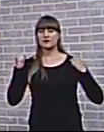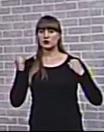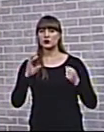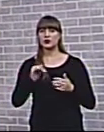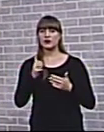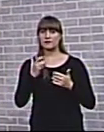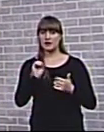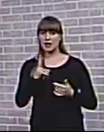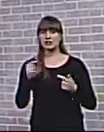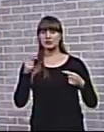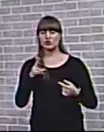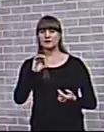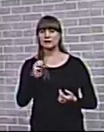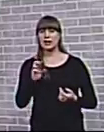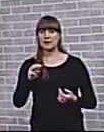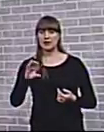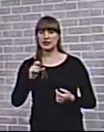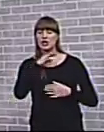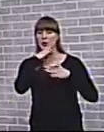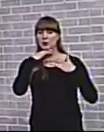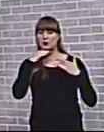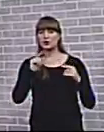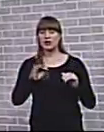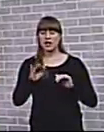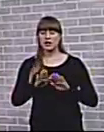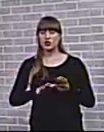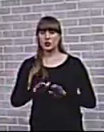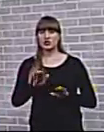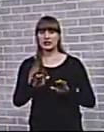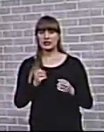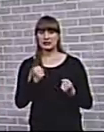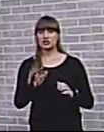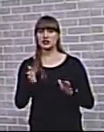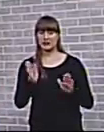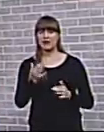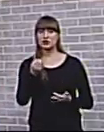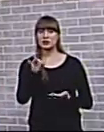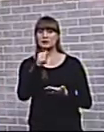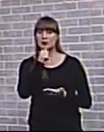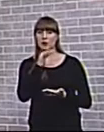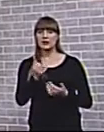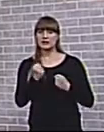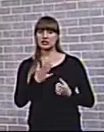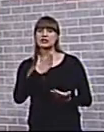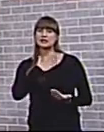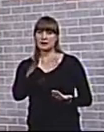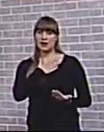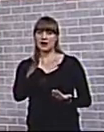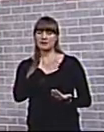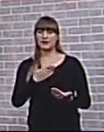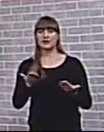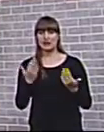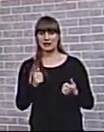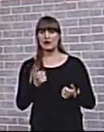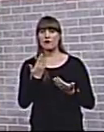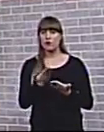акции против диабета. Ноги вперед не уезжают, ножки держишь. Давай еще раз попробуем. Давай. Давай, держись за меня. Давай.